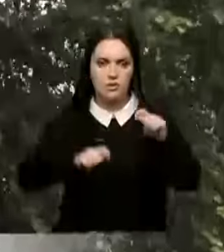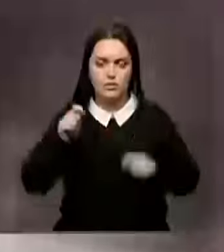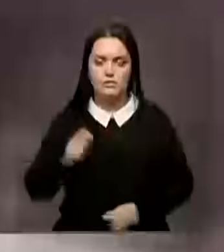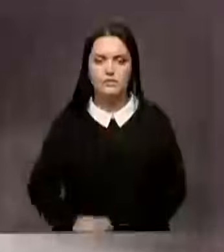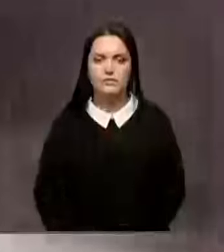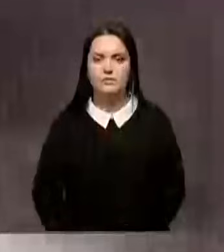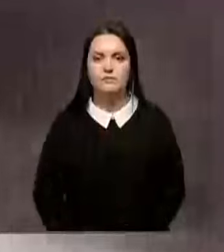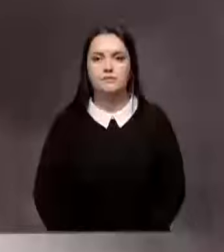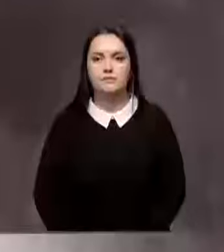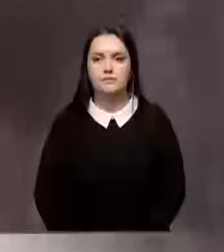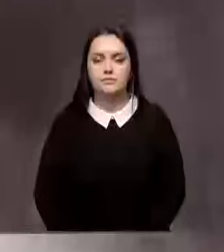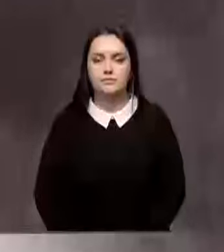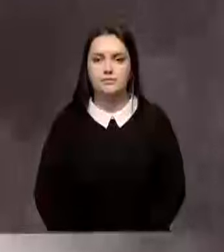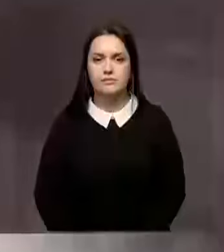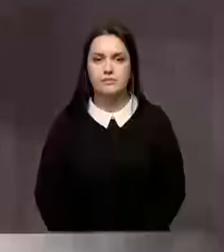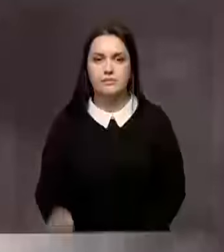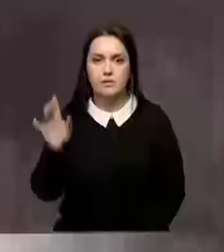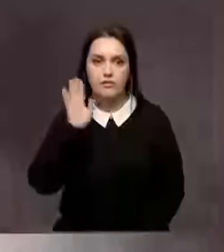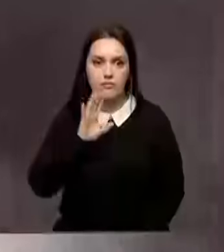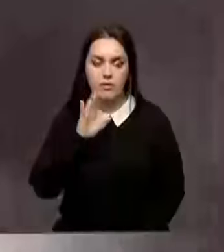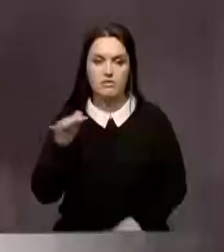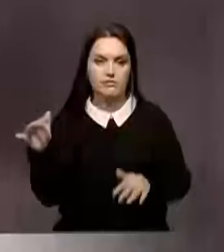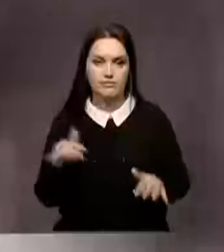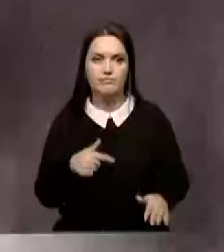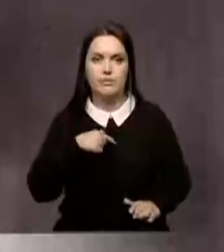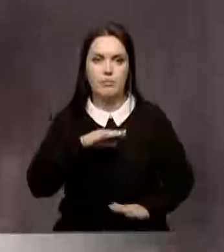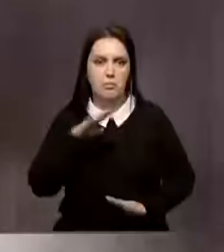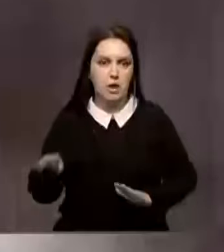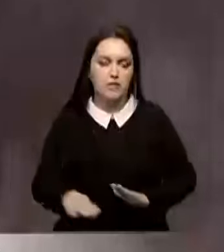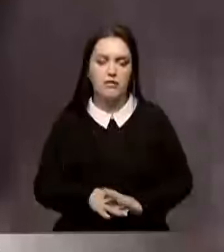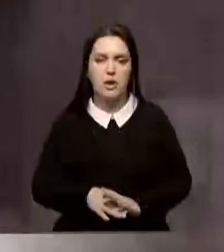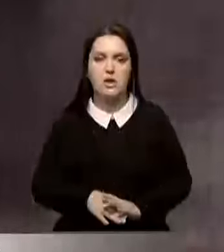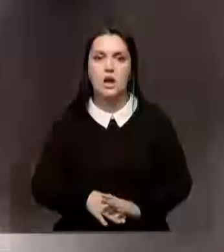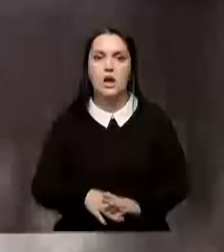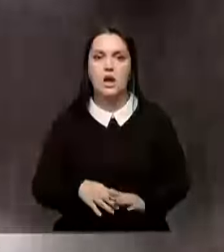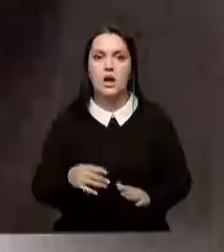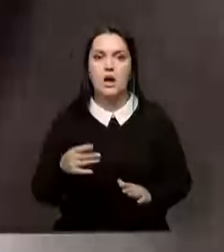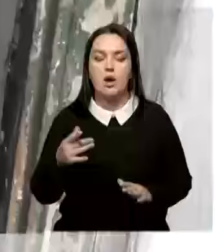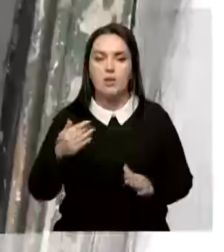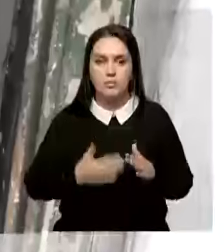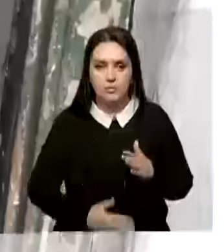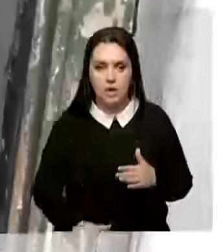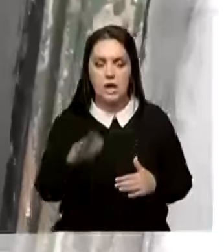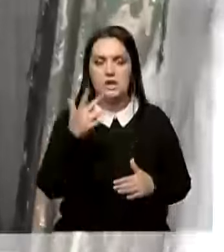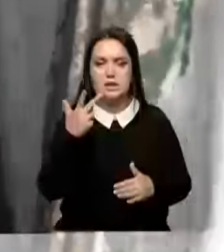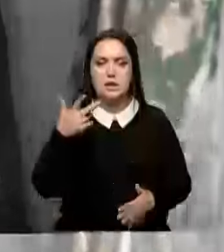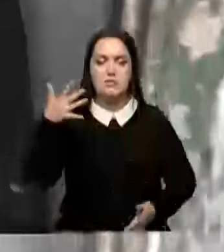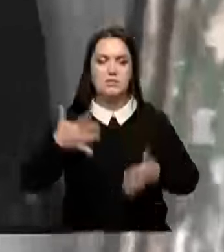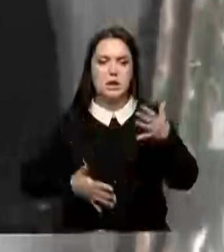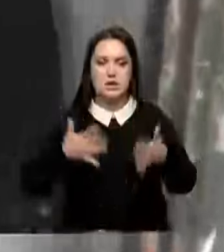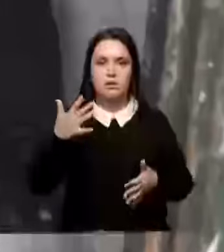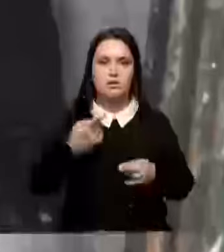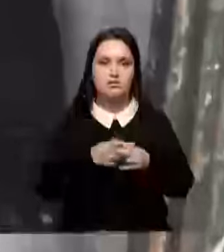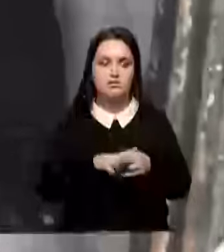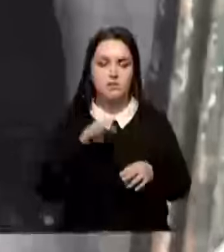осадки. Вся вода стекает к нам в подвал. Находясь в низине, как минимум три многоэтажки принимают на